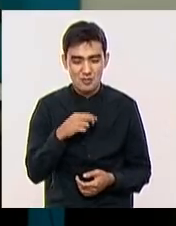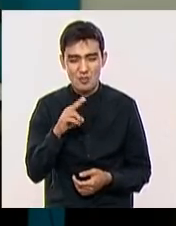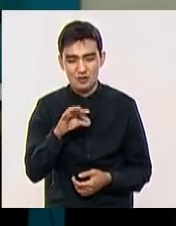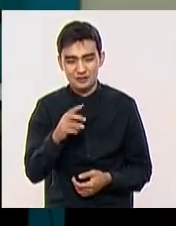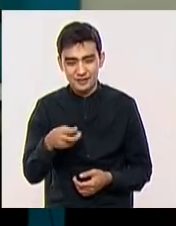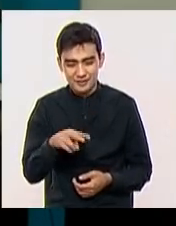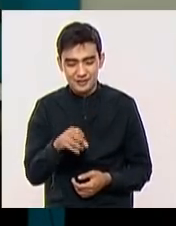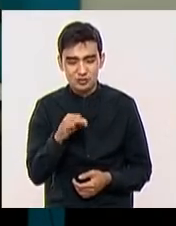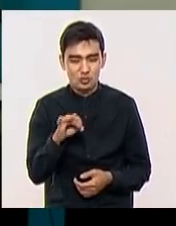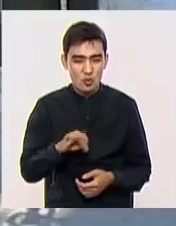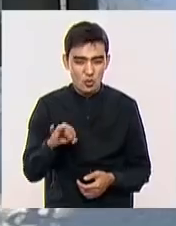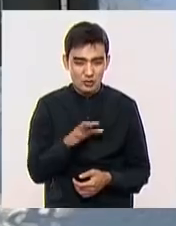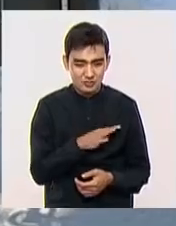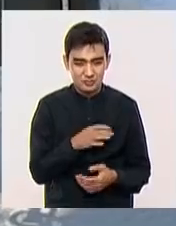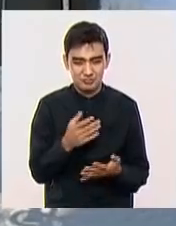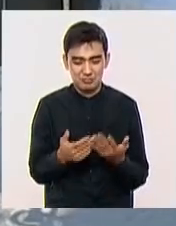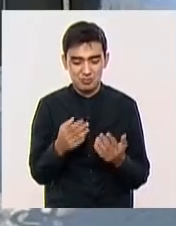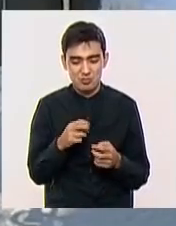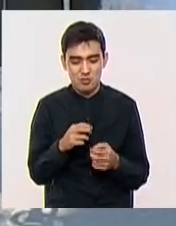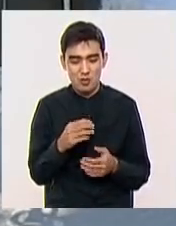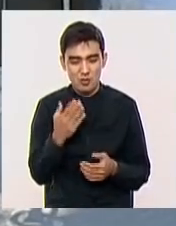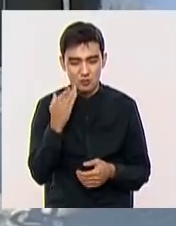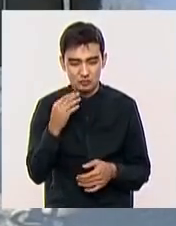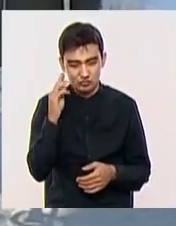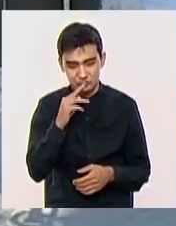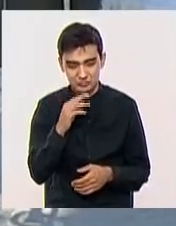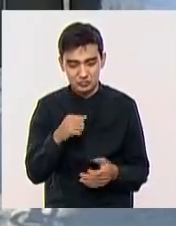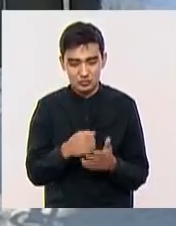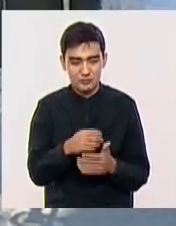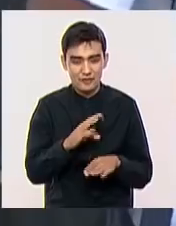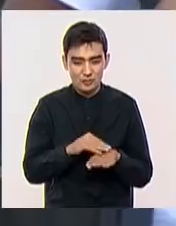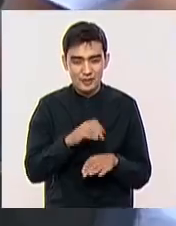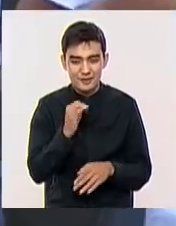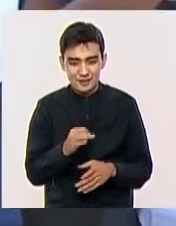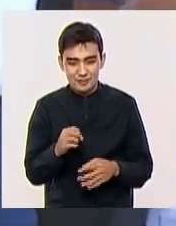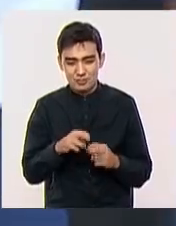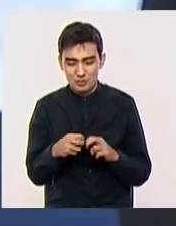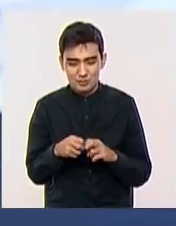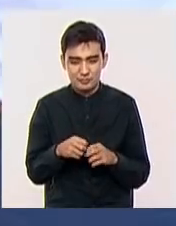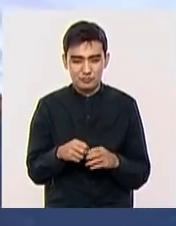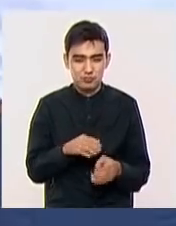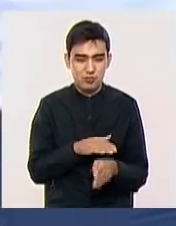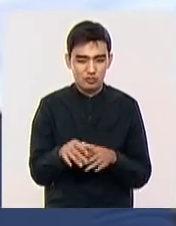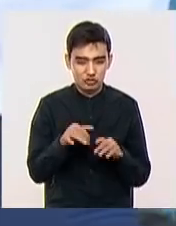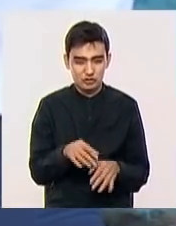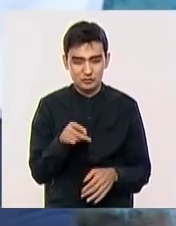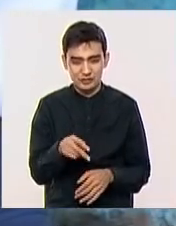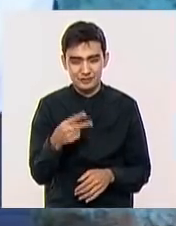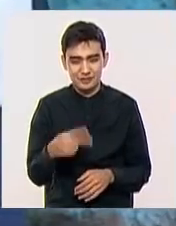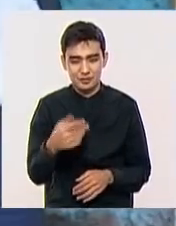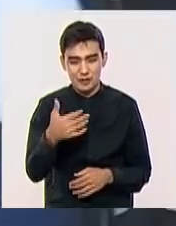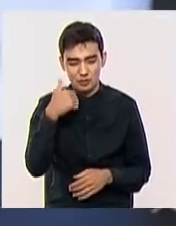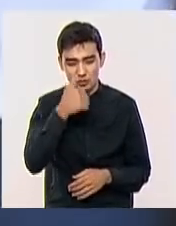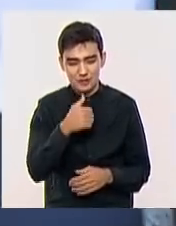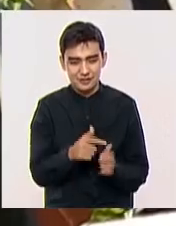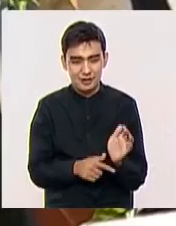самопознание, история, факультатив. Проблему трехсменных школ в городе планируют полностью решить в 2025 году. Тогда в Шымкенте